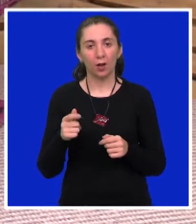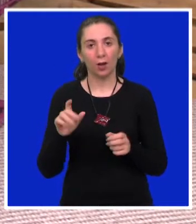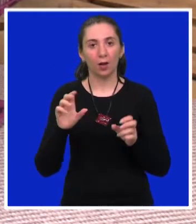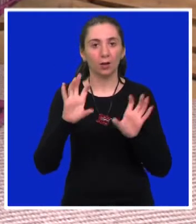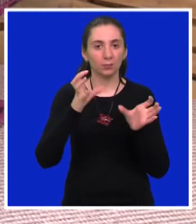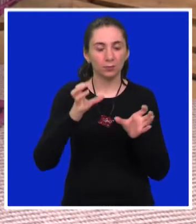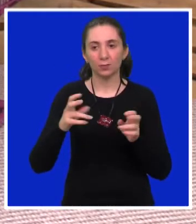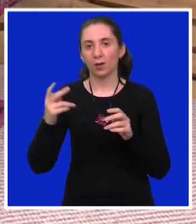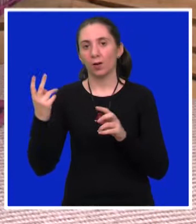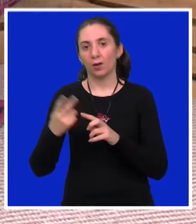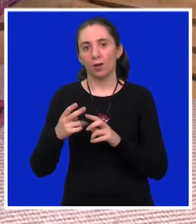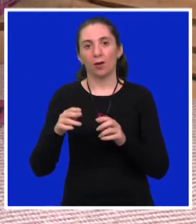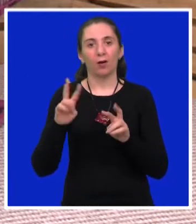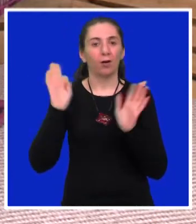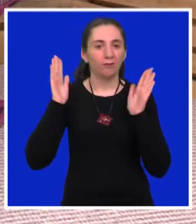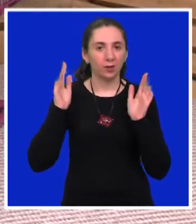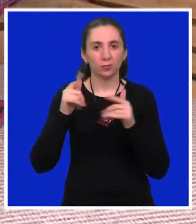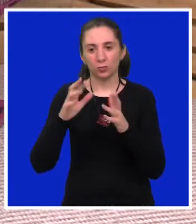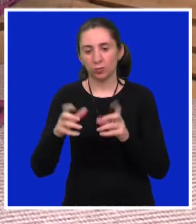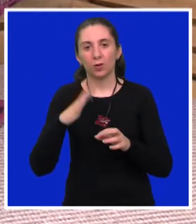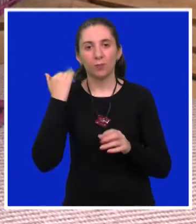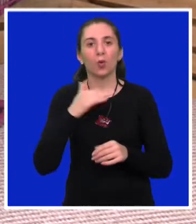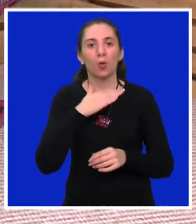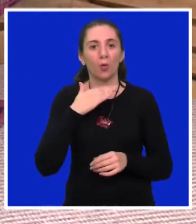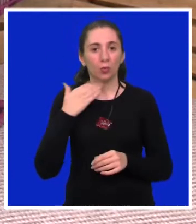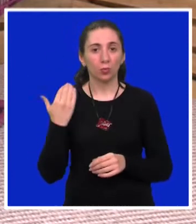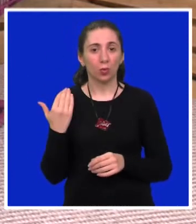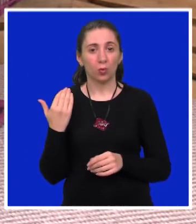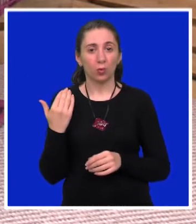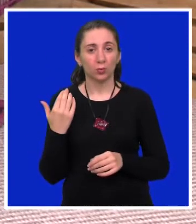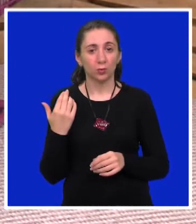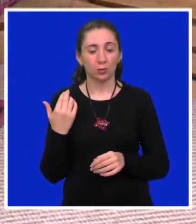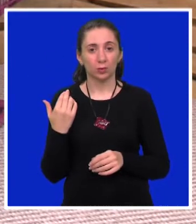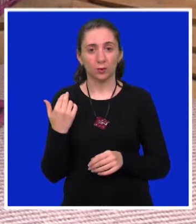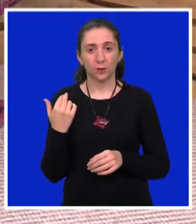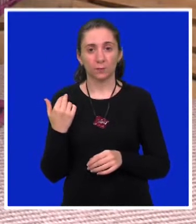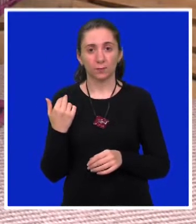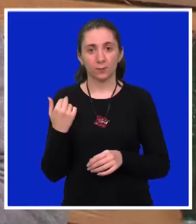u medijima, u javnosti, na društvenim mrežama bilo dosta ovoga,